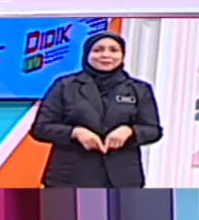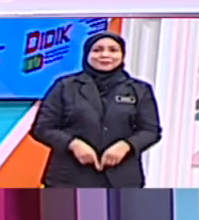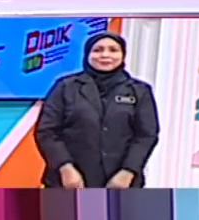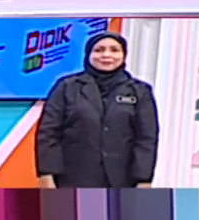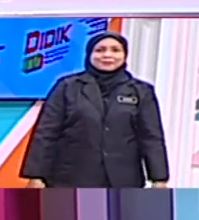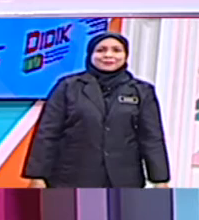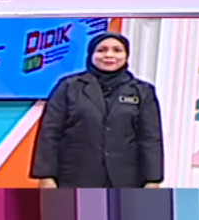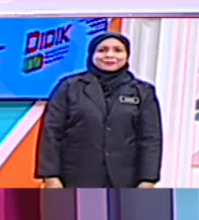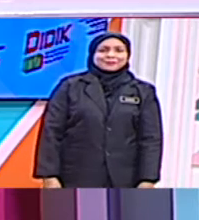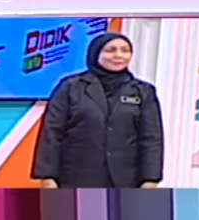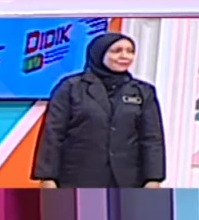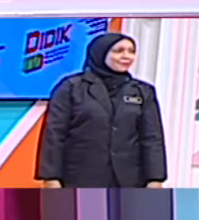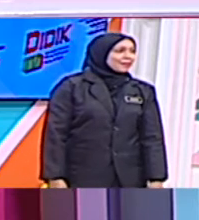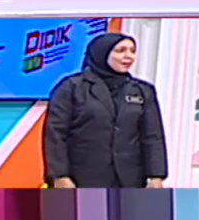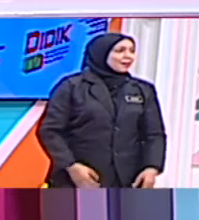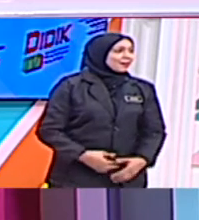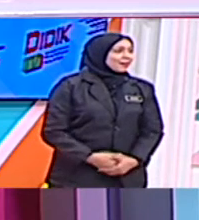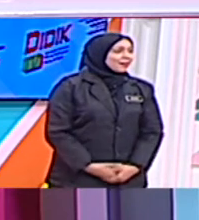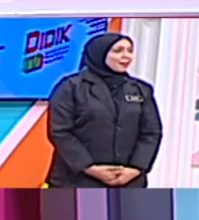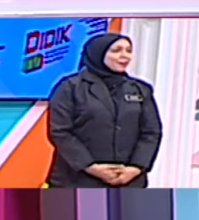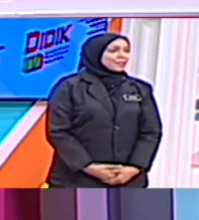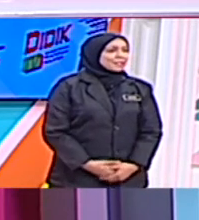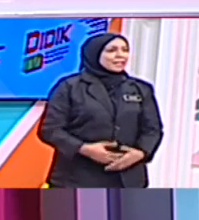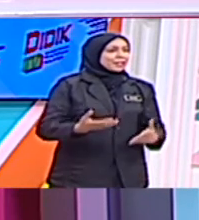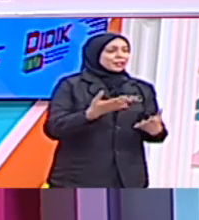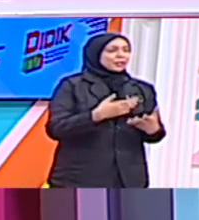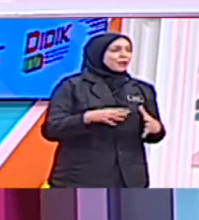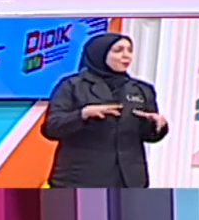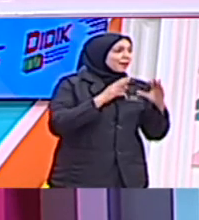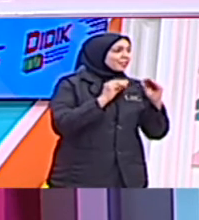Haryanti. Cikgu Hayati. Berapa lama dah?